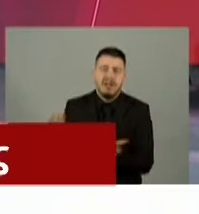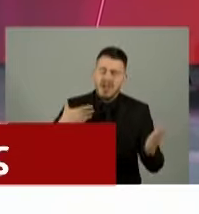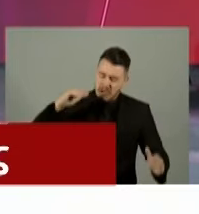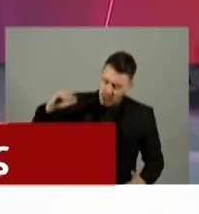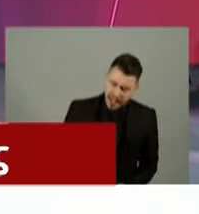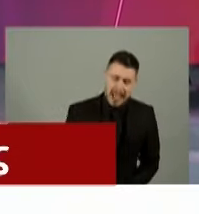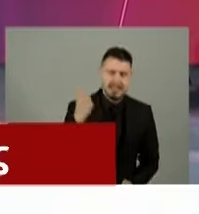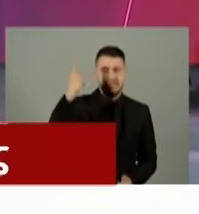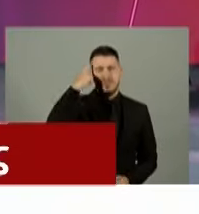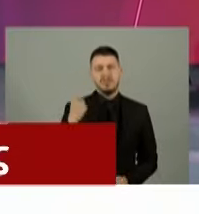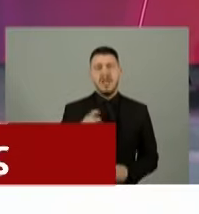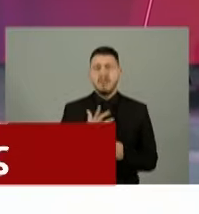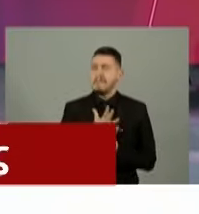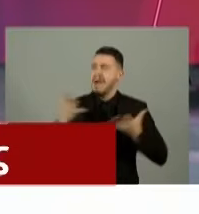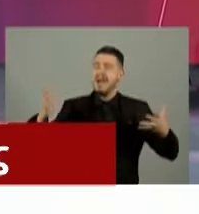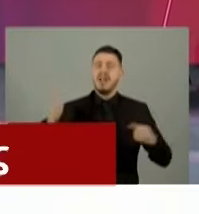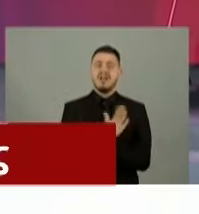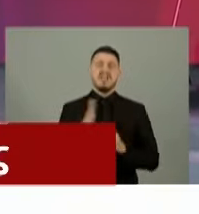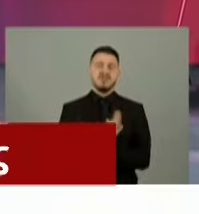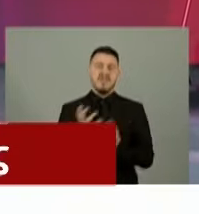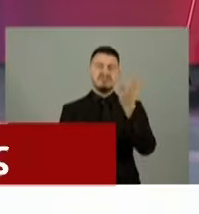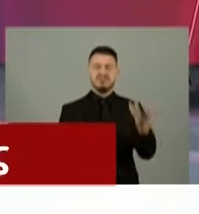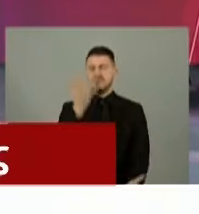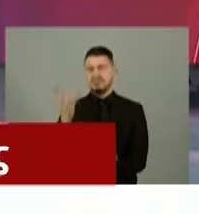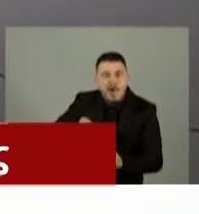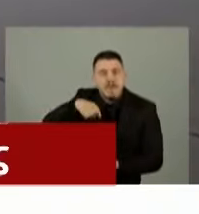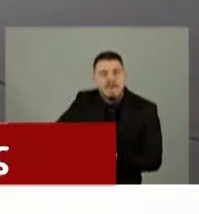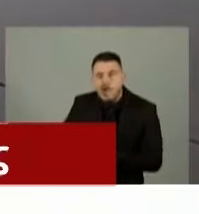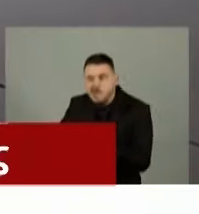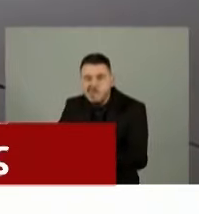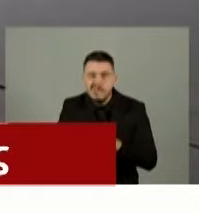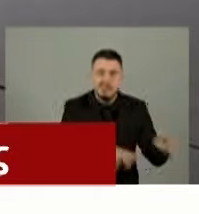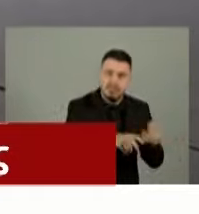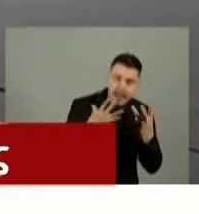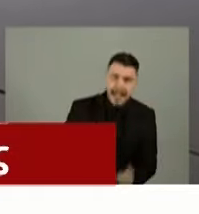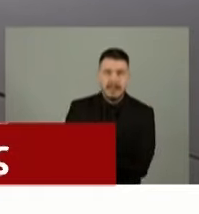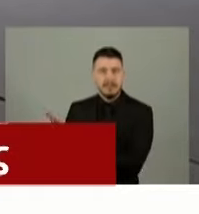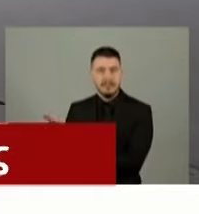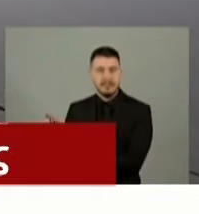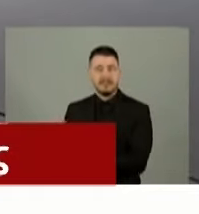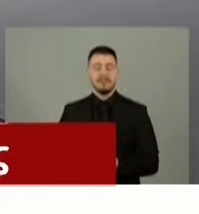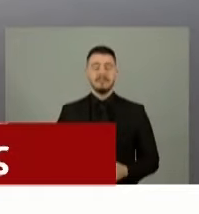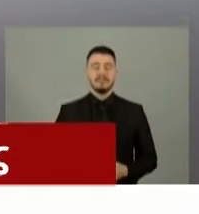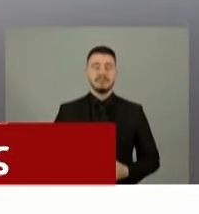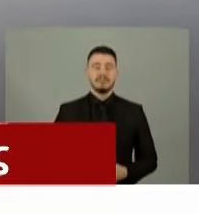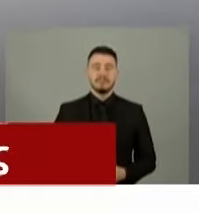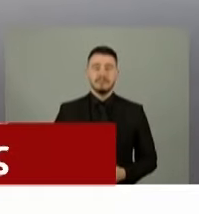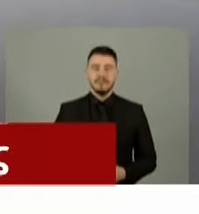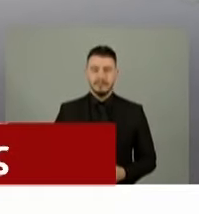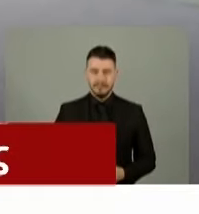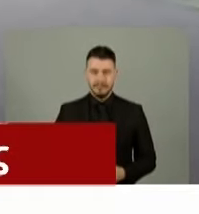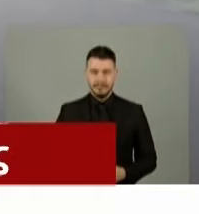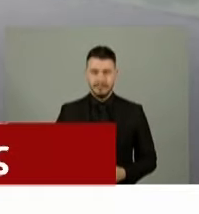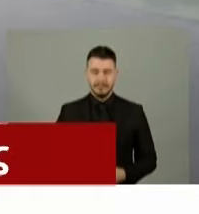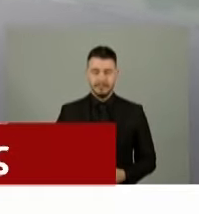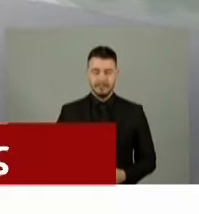αυτών των δύο κόσμων, βλέποντας πια αυτά τα χαρακτηριστικά να συγκρούονται κιόλας. Φυσικά, και έχει και πάρα πολύ ενδιαφέρον. Γιατί ο κύριος